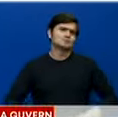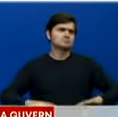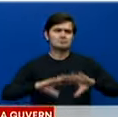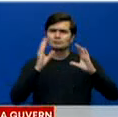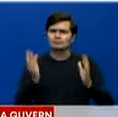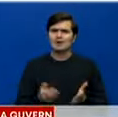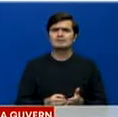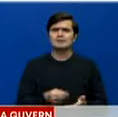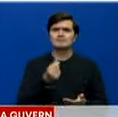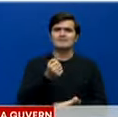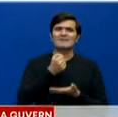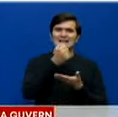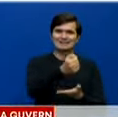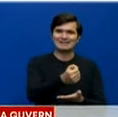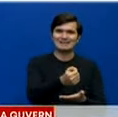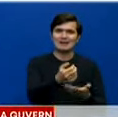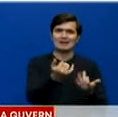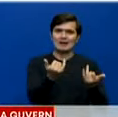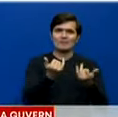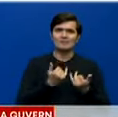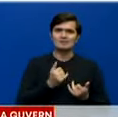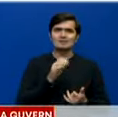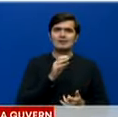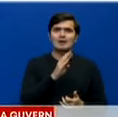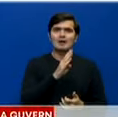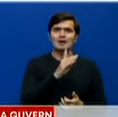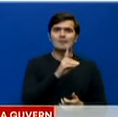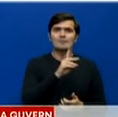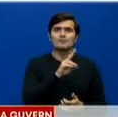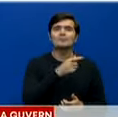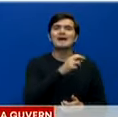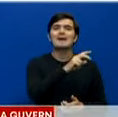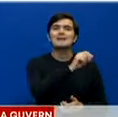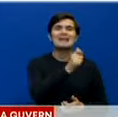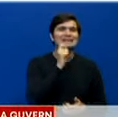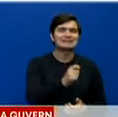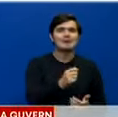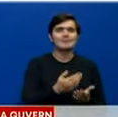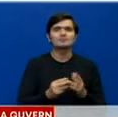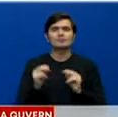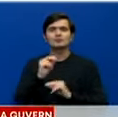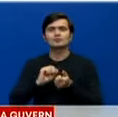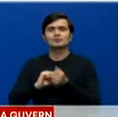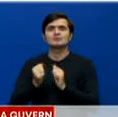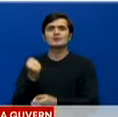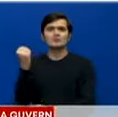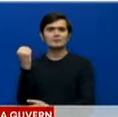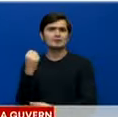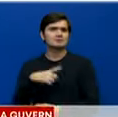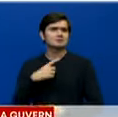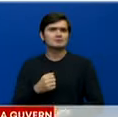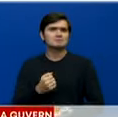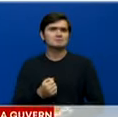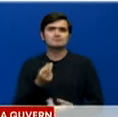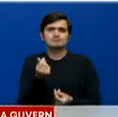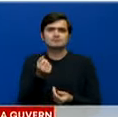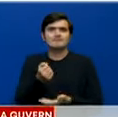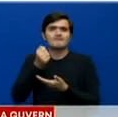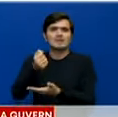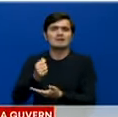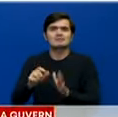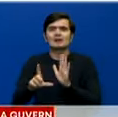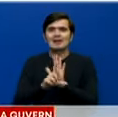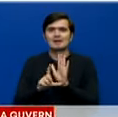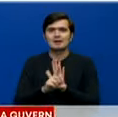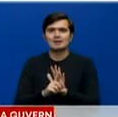la Budapesta către asociații sau fundații sunt finanțări legale. În niciun caz nu